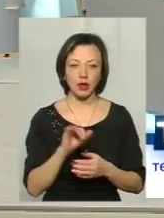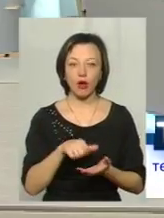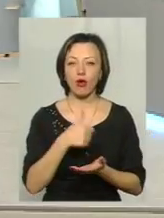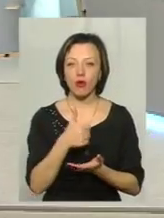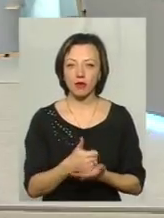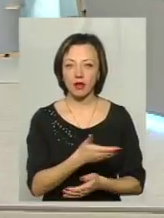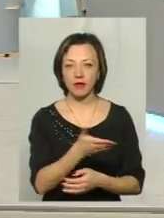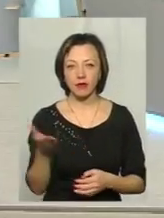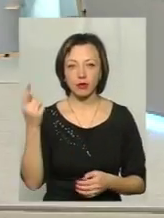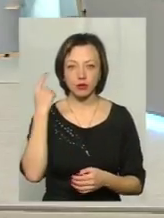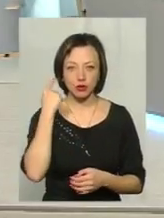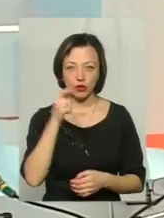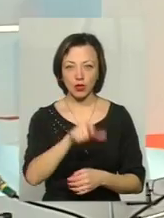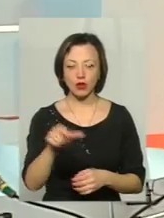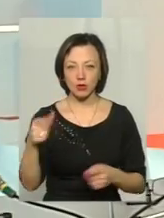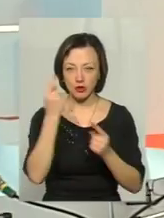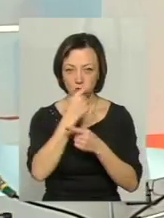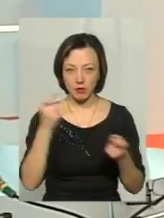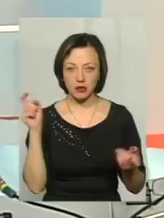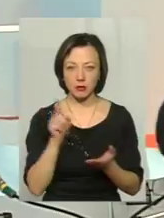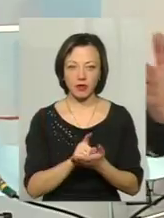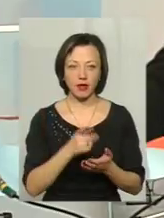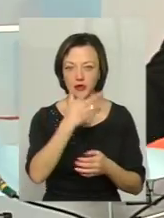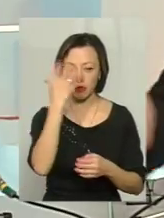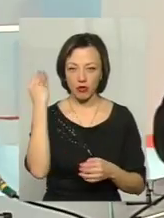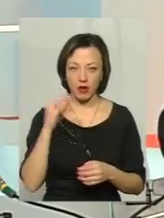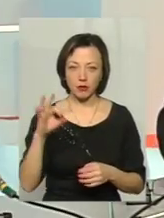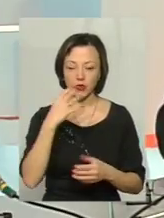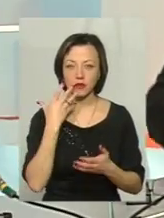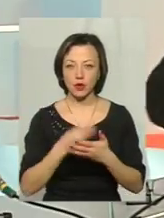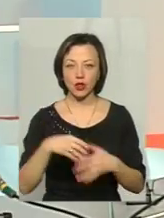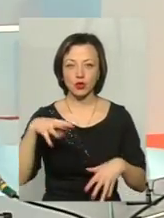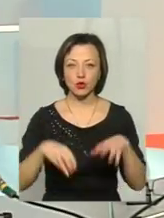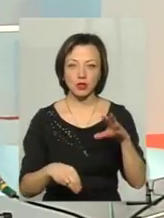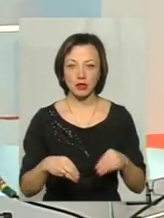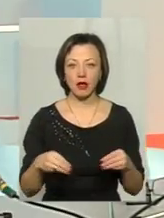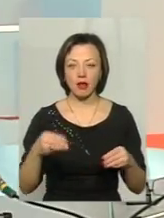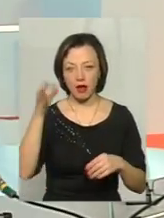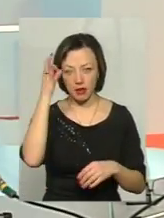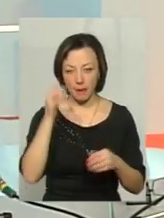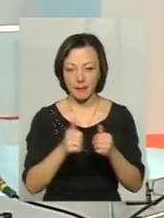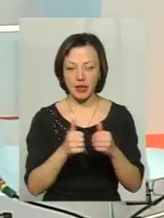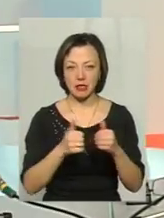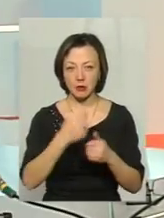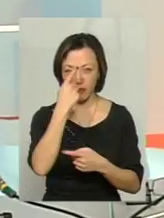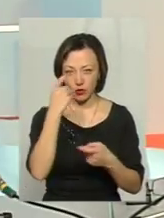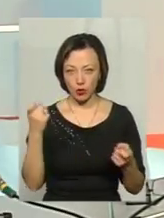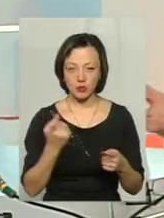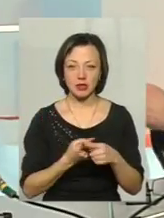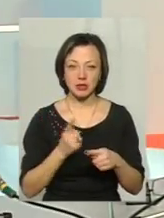ви почули, люди цю інформацію повинні зробити, і не забувайте про своїх сусідів нагадати, близьких повідомити, може хтось.